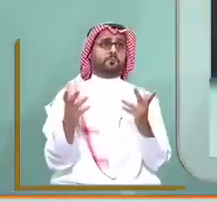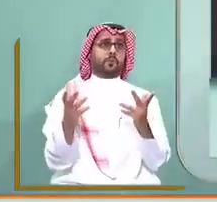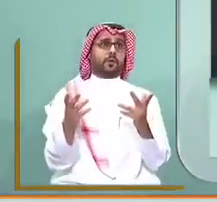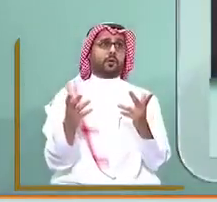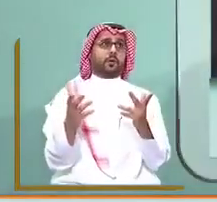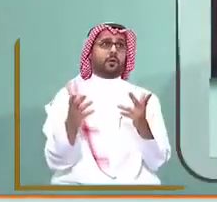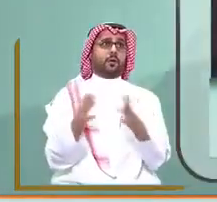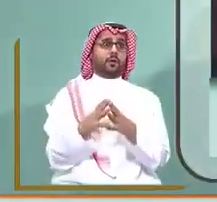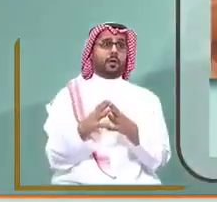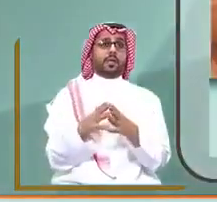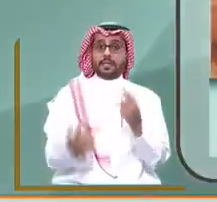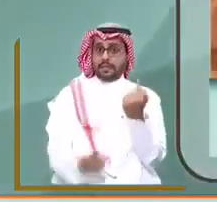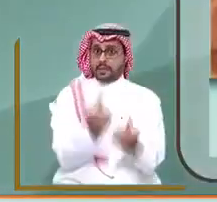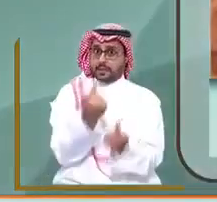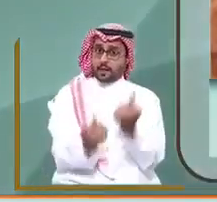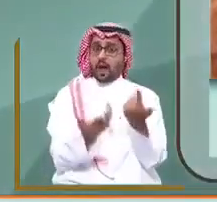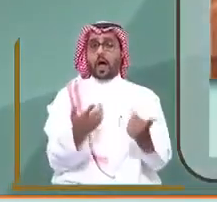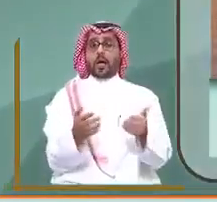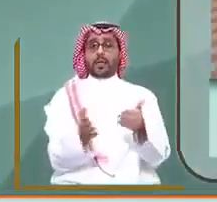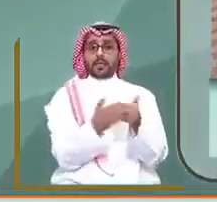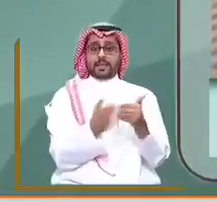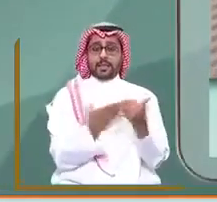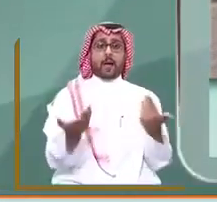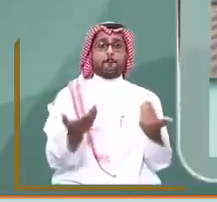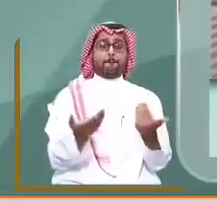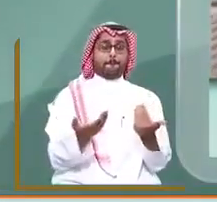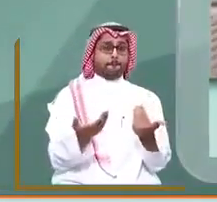بالقطاع الزراعي واستخدام